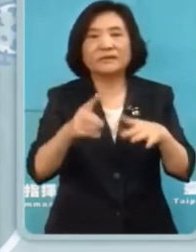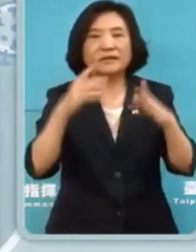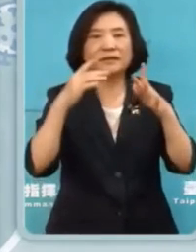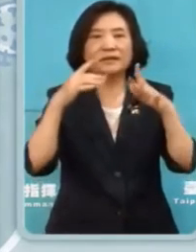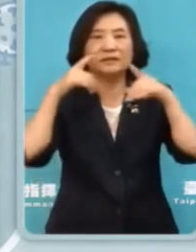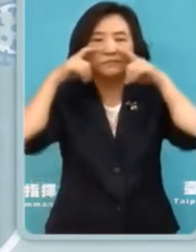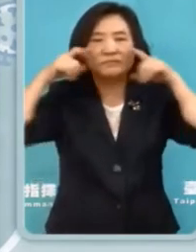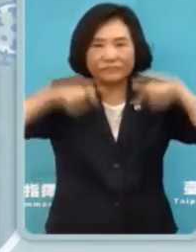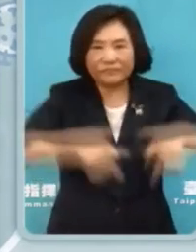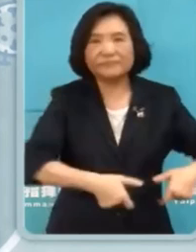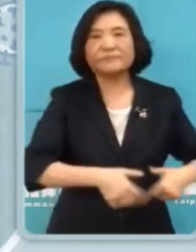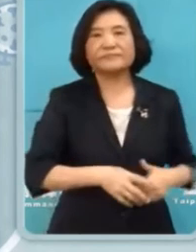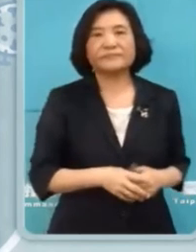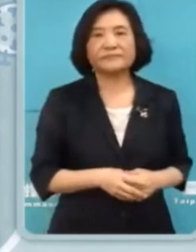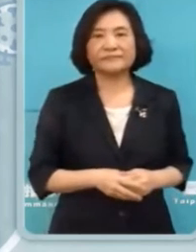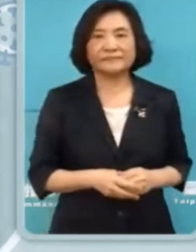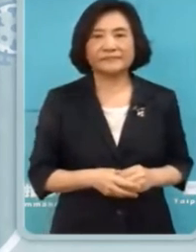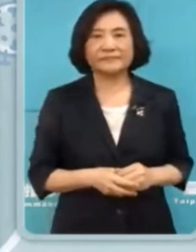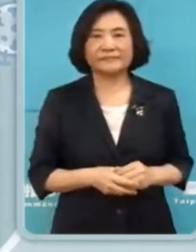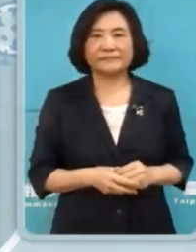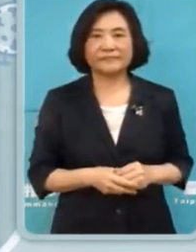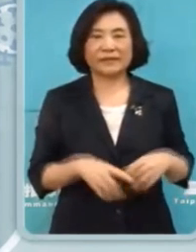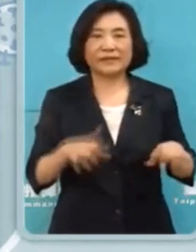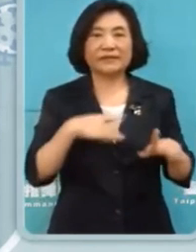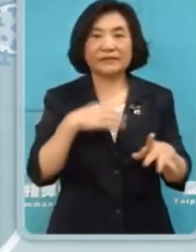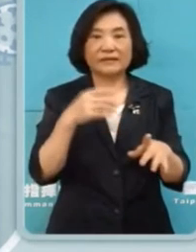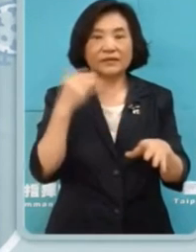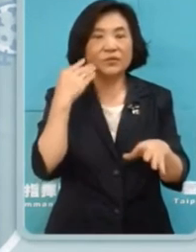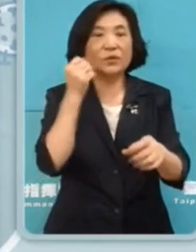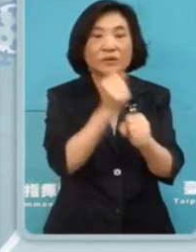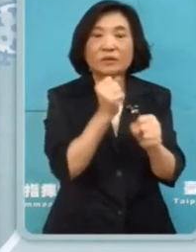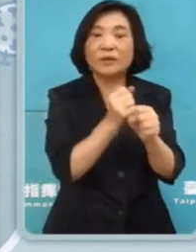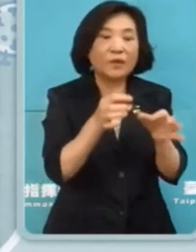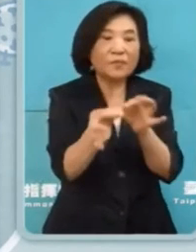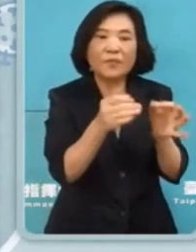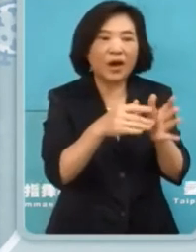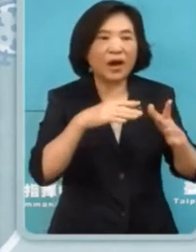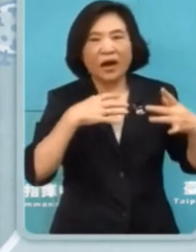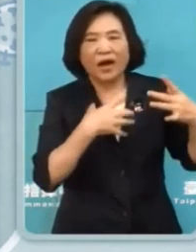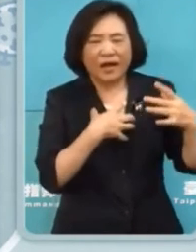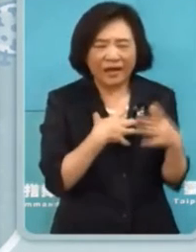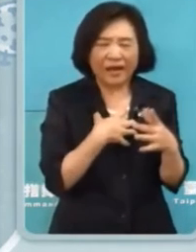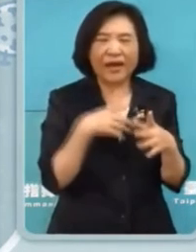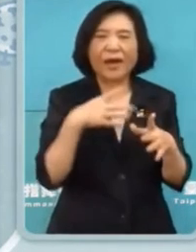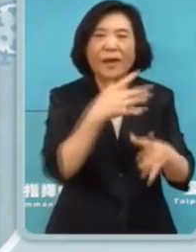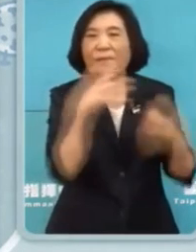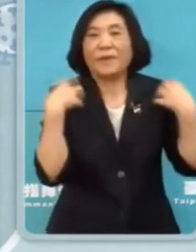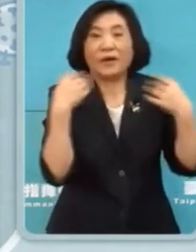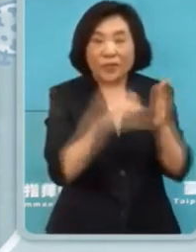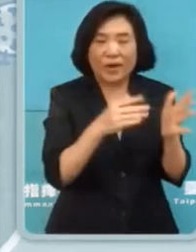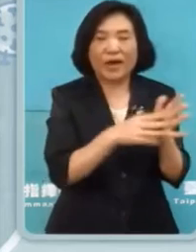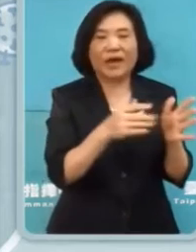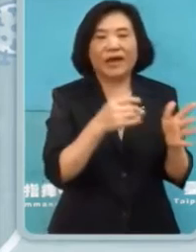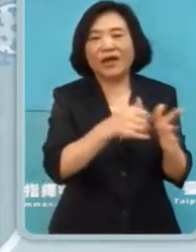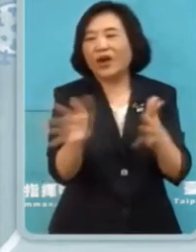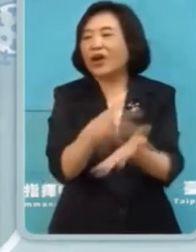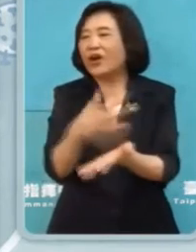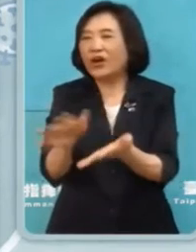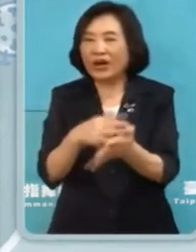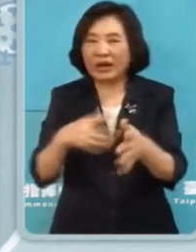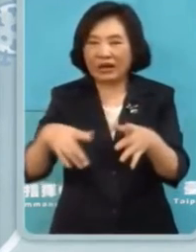候戴，更重要是下工以后，你知道还是要防止摊与摊之间的感